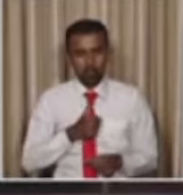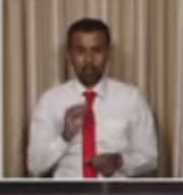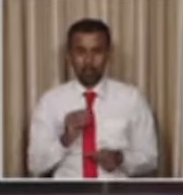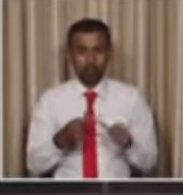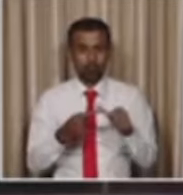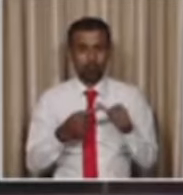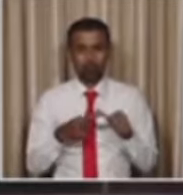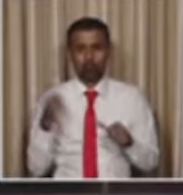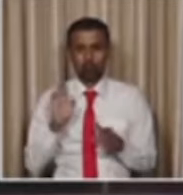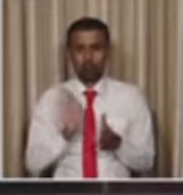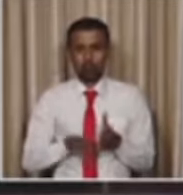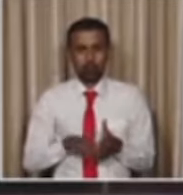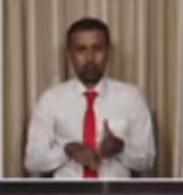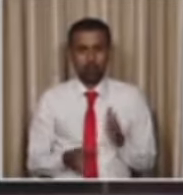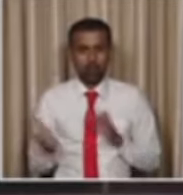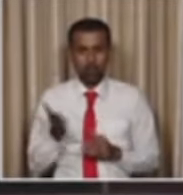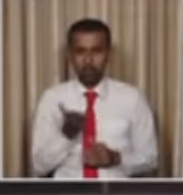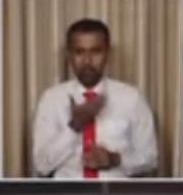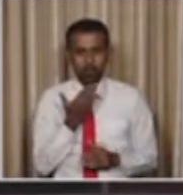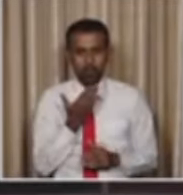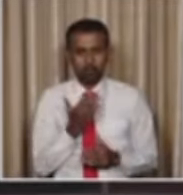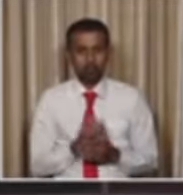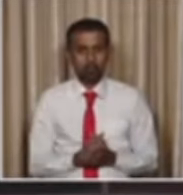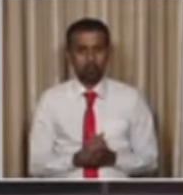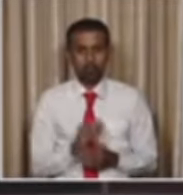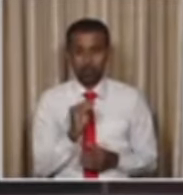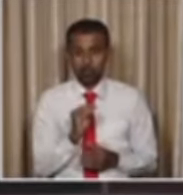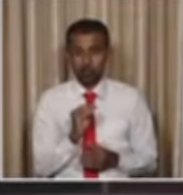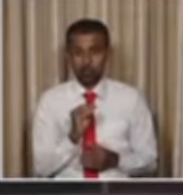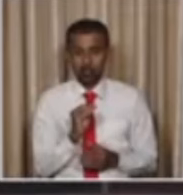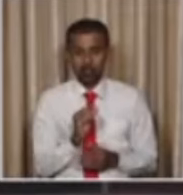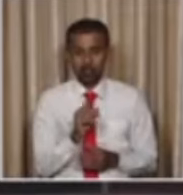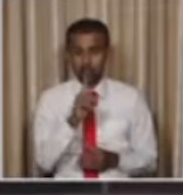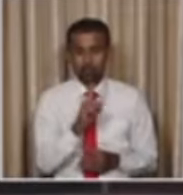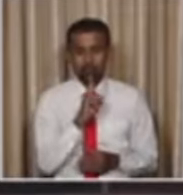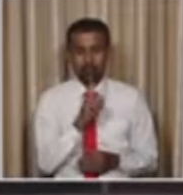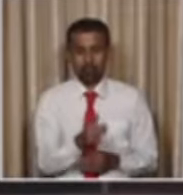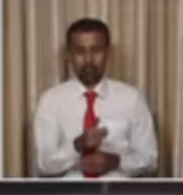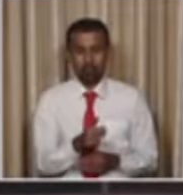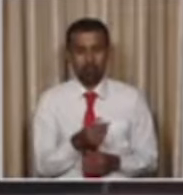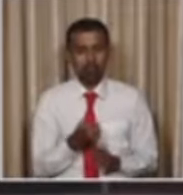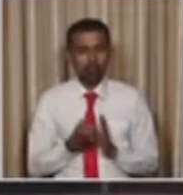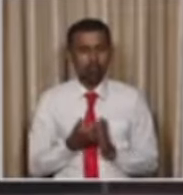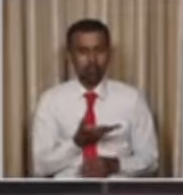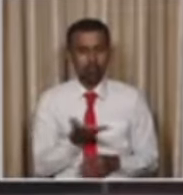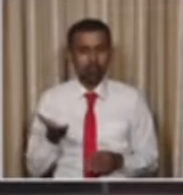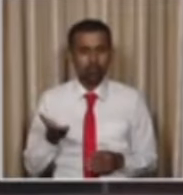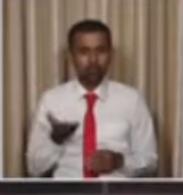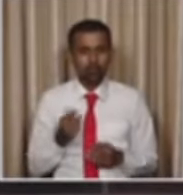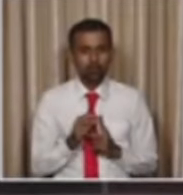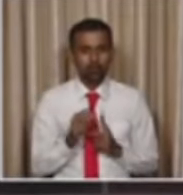දීලා අනිත්‍ය ප්‍රතික්ෂේප කරලා යන්න පුළුවන් කියලා කියන්න පුළුවන්. නමුත් සභාපතිතුමනි එකක් කියන්නට ඕන මේ ගෞරවනීය සභාවේදී